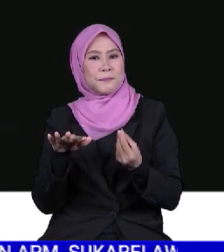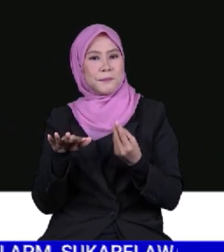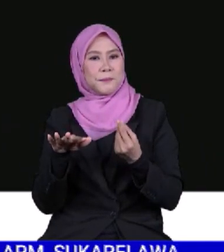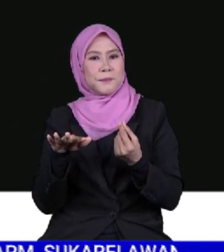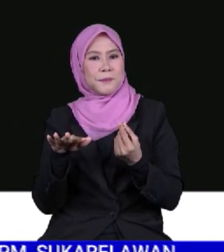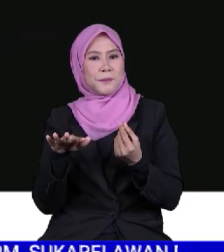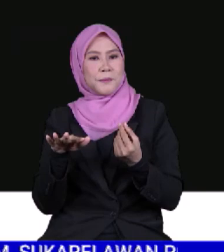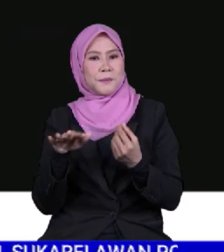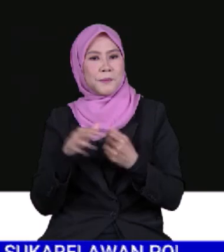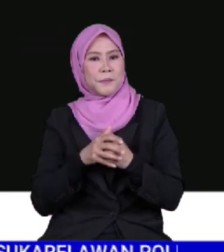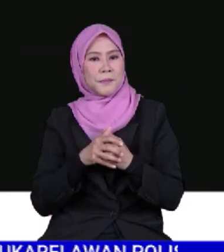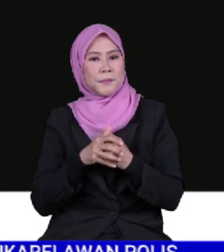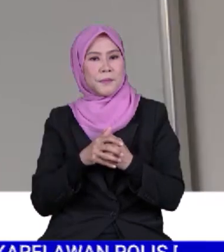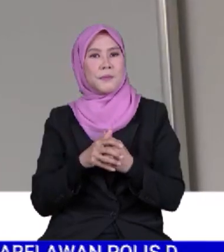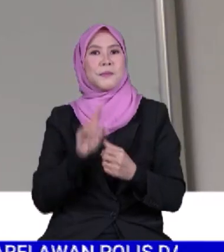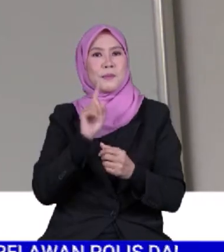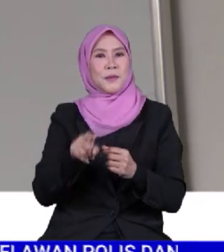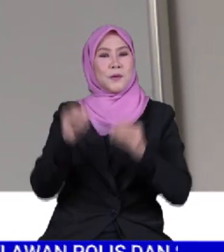kita